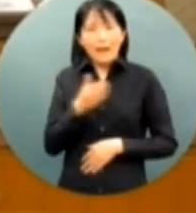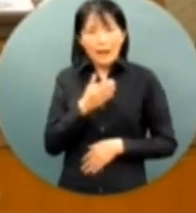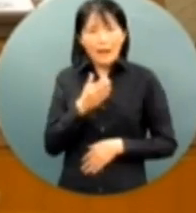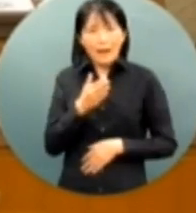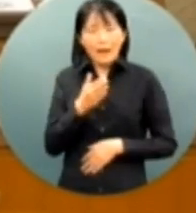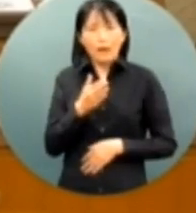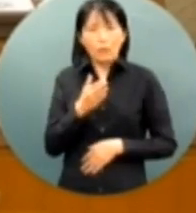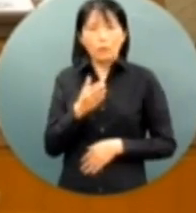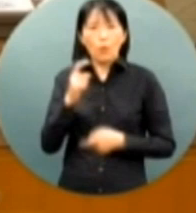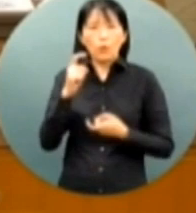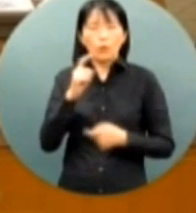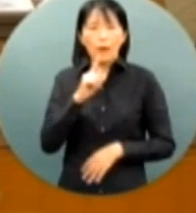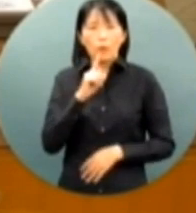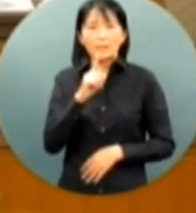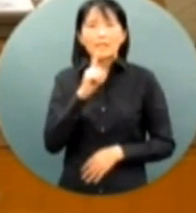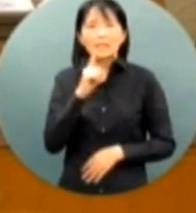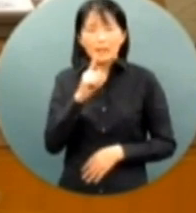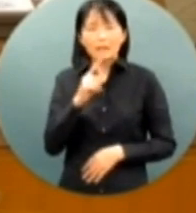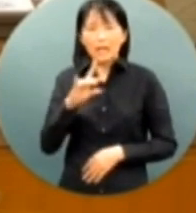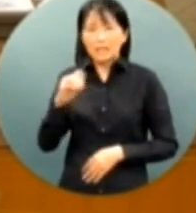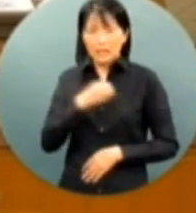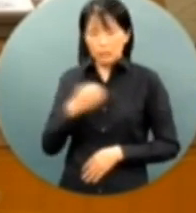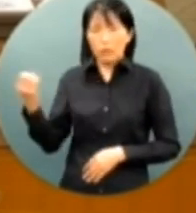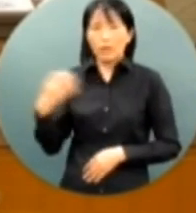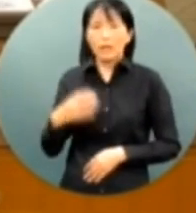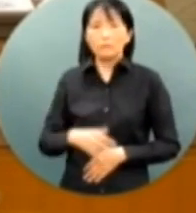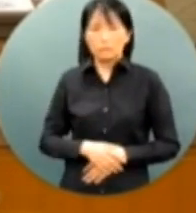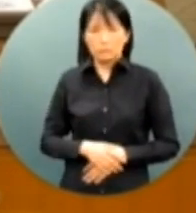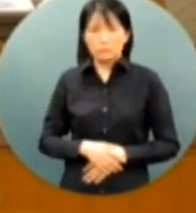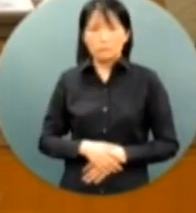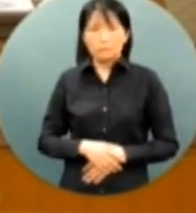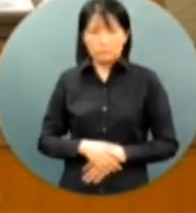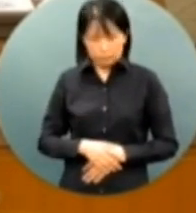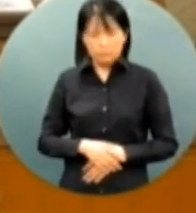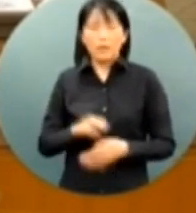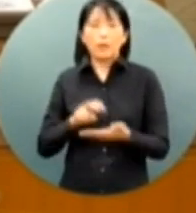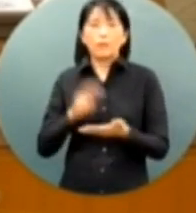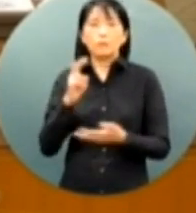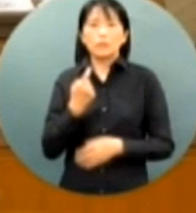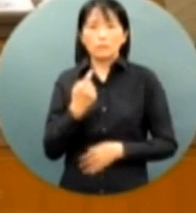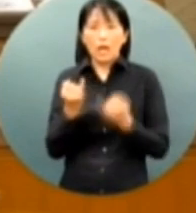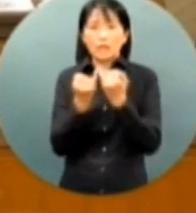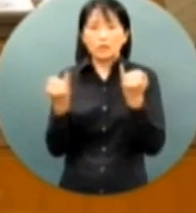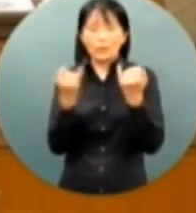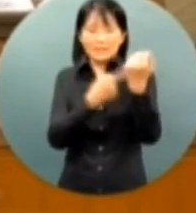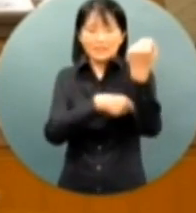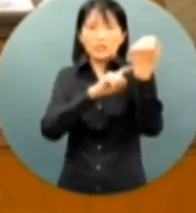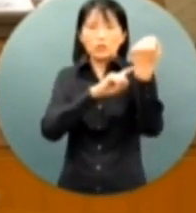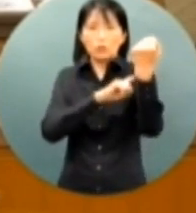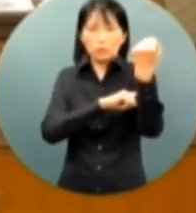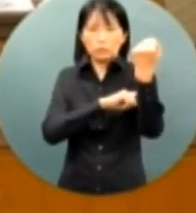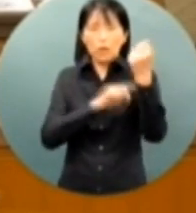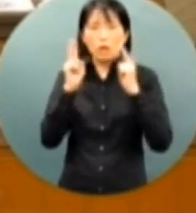ていたというふうに議員もおっしゃいましたが、それも少し驚きであったわけでありますけれども、この女子力、歌